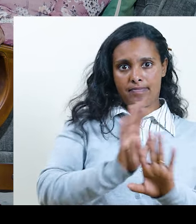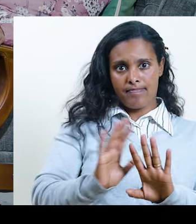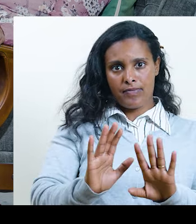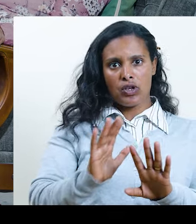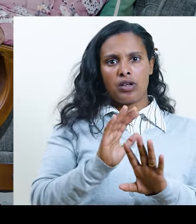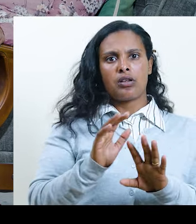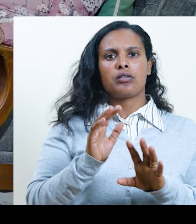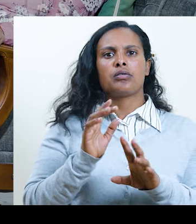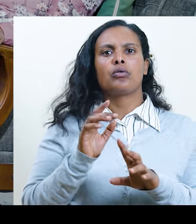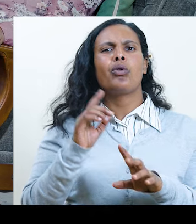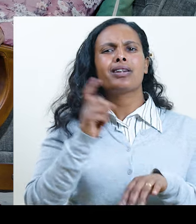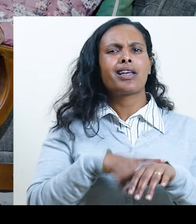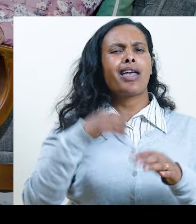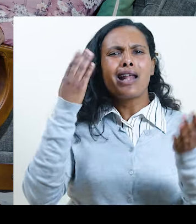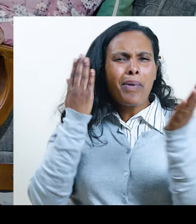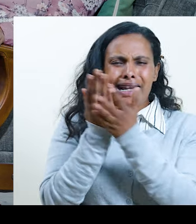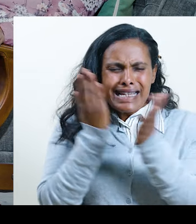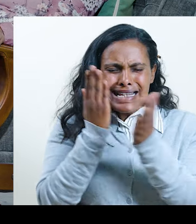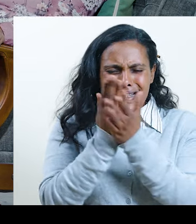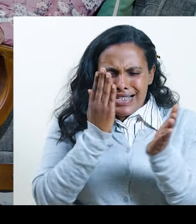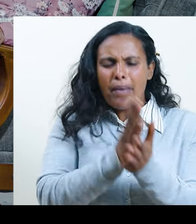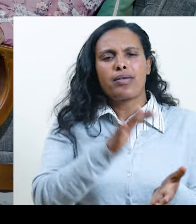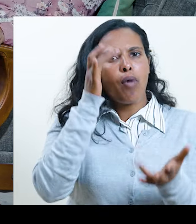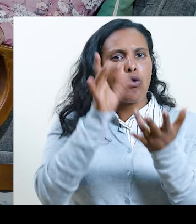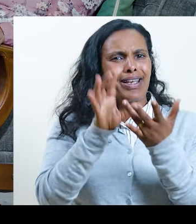አይደለም ሁሉ ጊዜ የመታት እየደበደባት